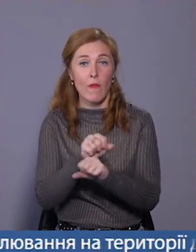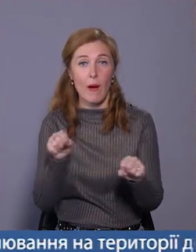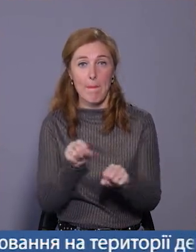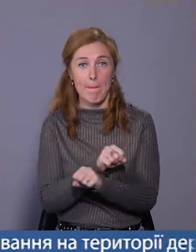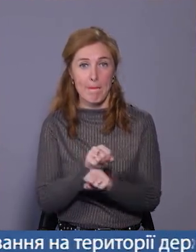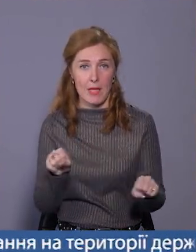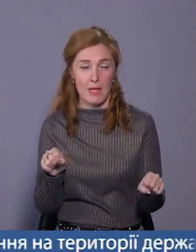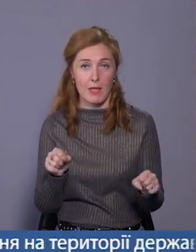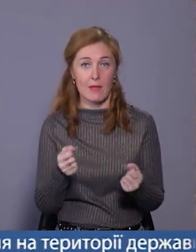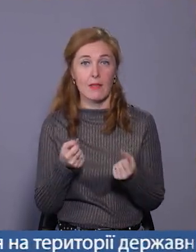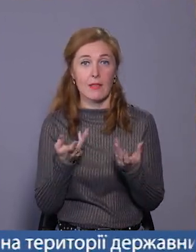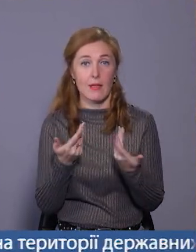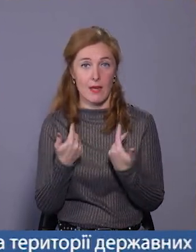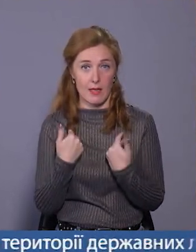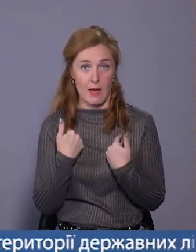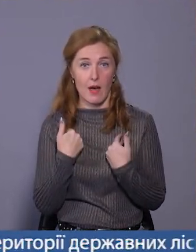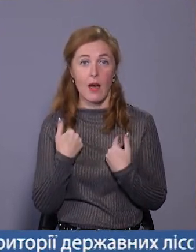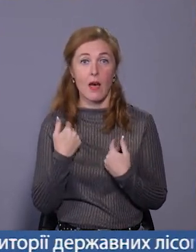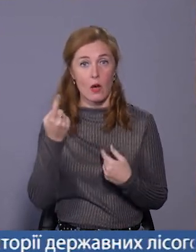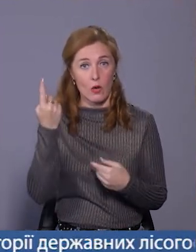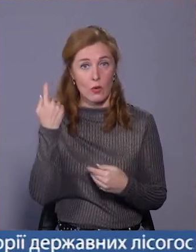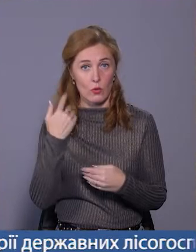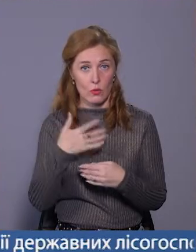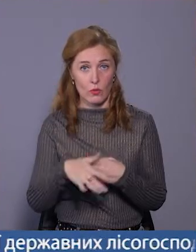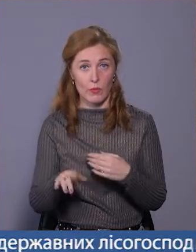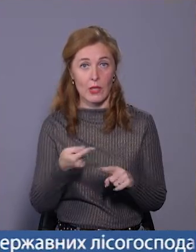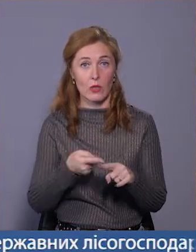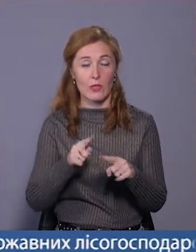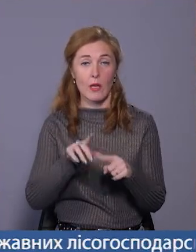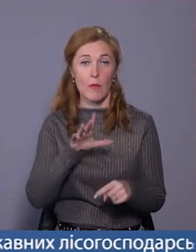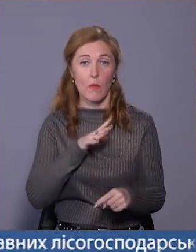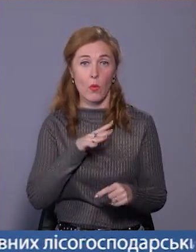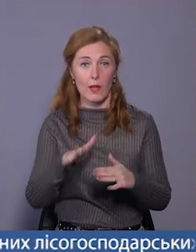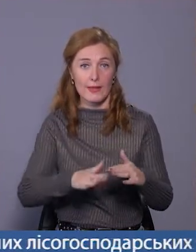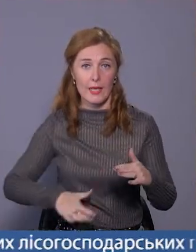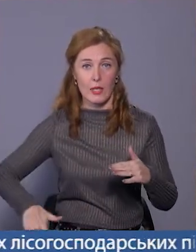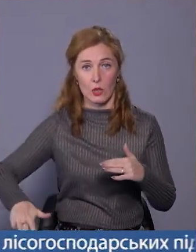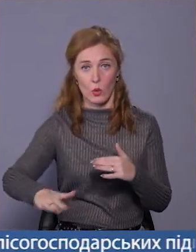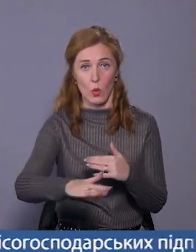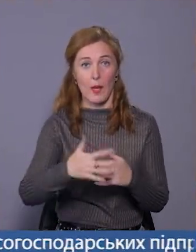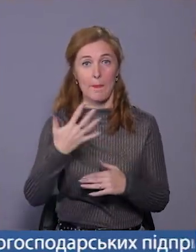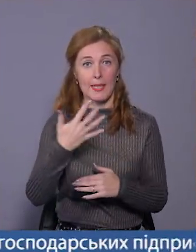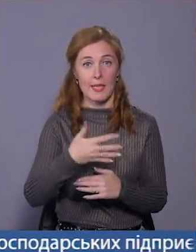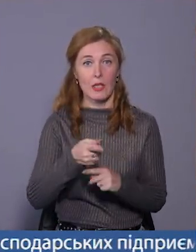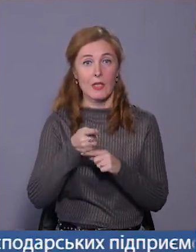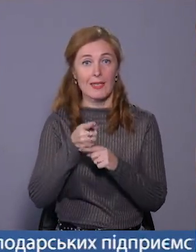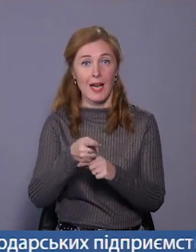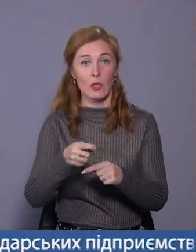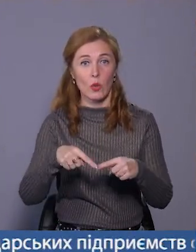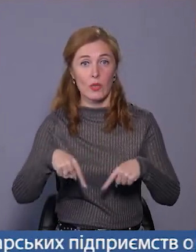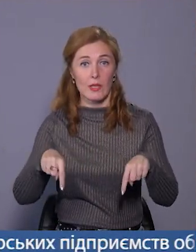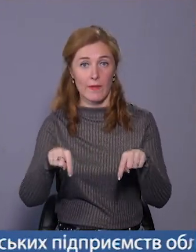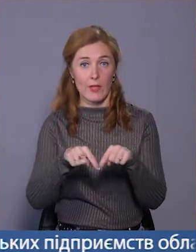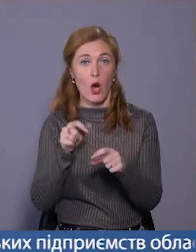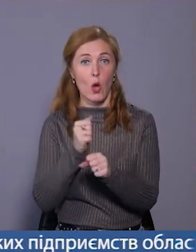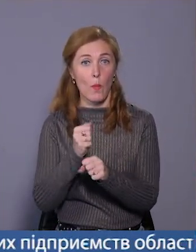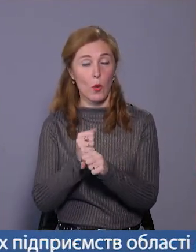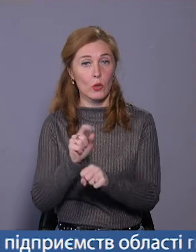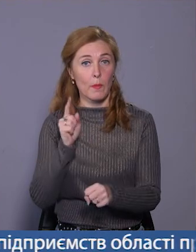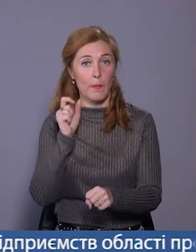я орієнтуюсь, то була територія 50-ї танкової дивізії. Роботи одразу ж припинили